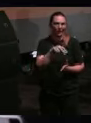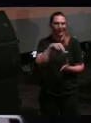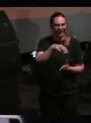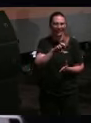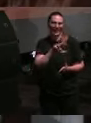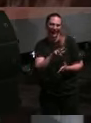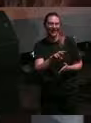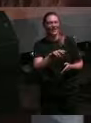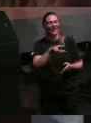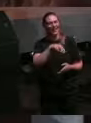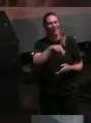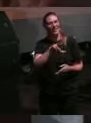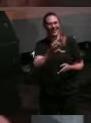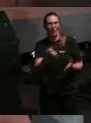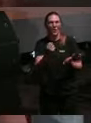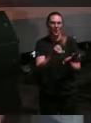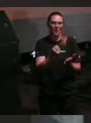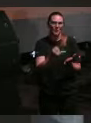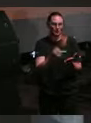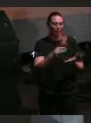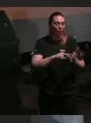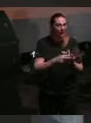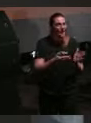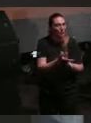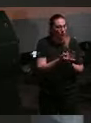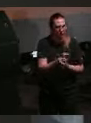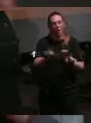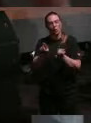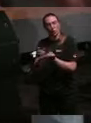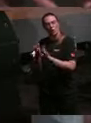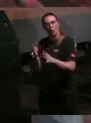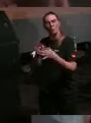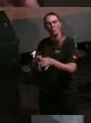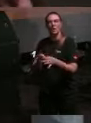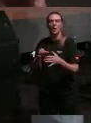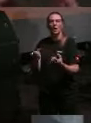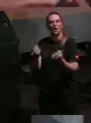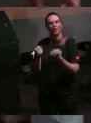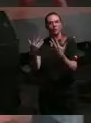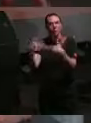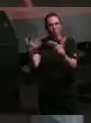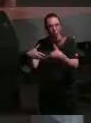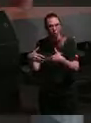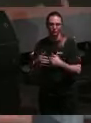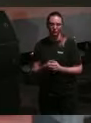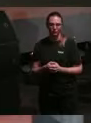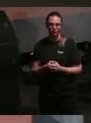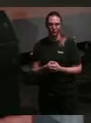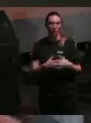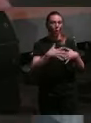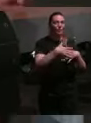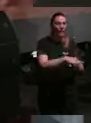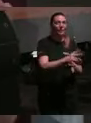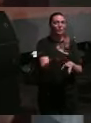søknadene. Og så det køen for kraftproduksjon. Og den nett, det jo både, både